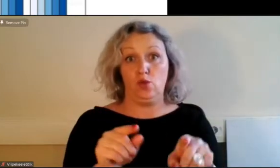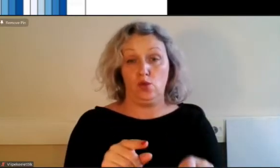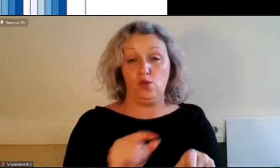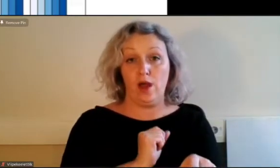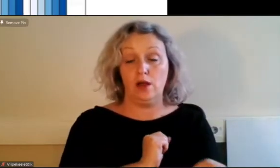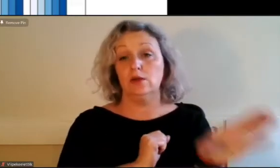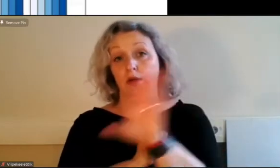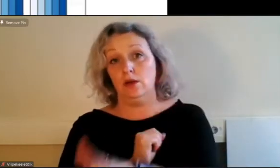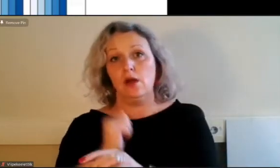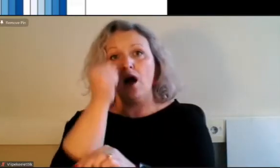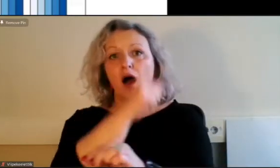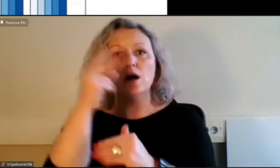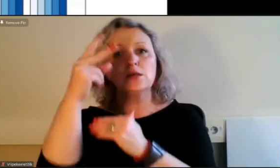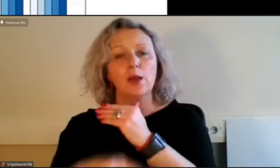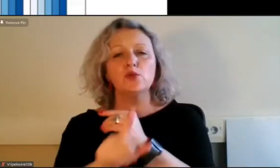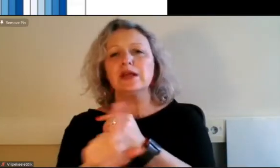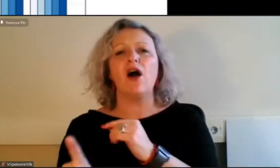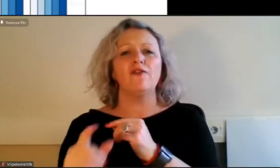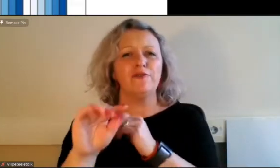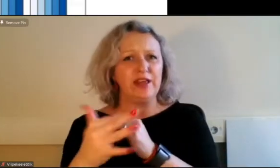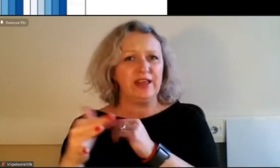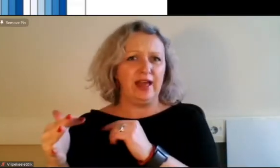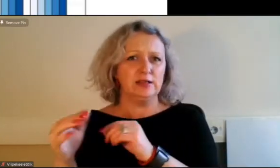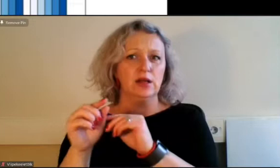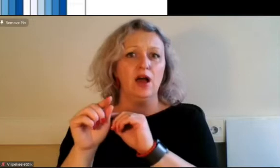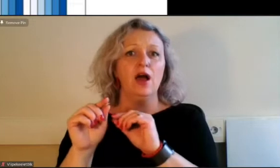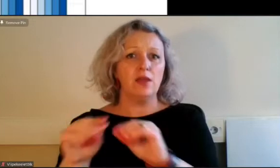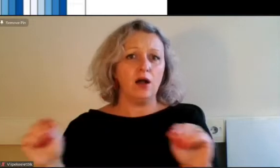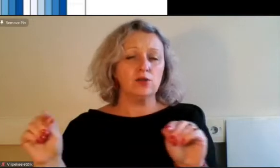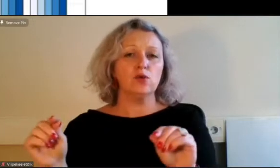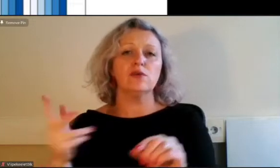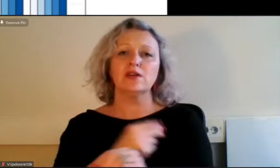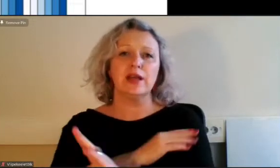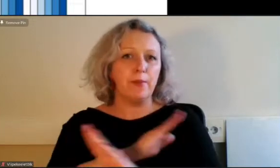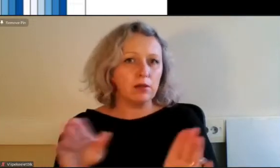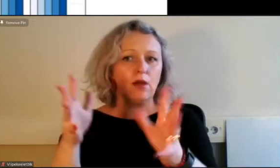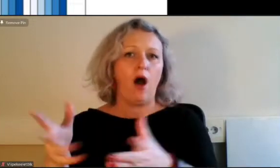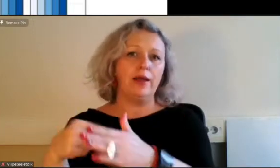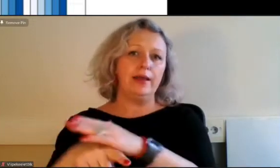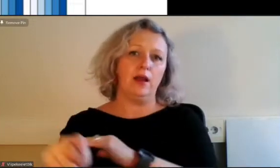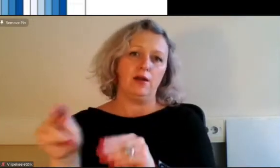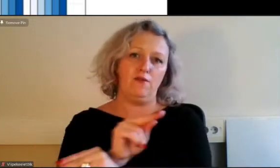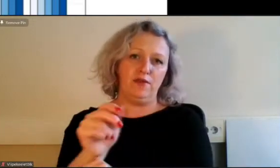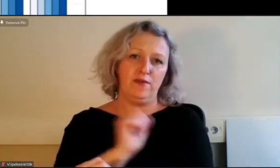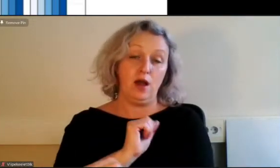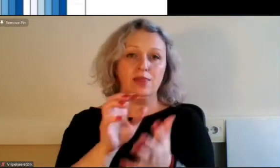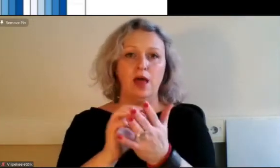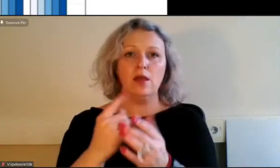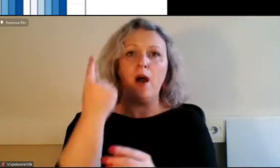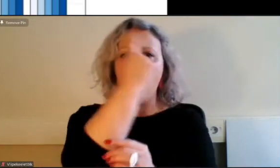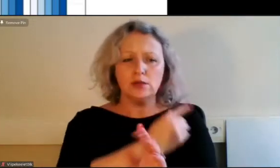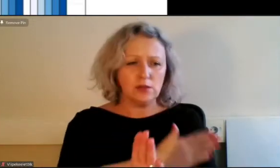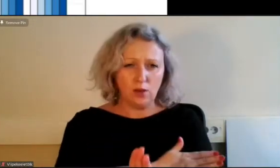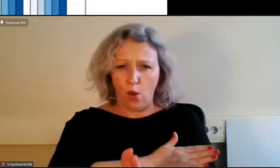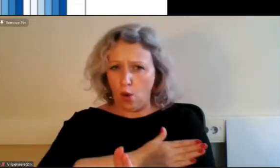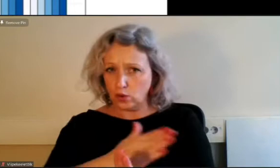näiteks 80-aastaseid, siis tänavu aasta alguses umbes natukene üle 3% haigestunutest vajasid haiglaravi